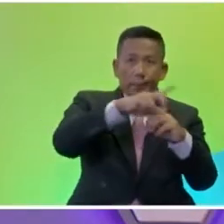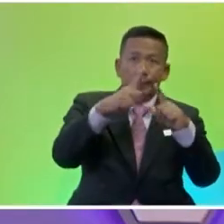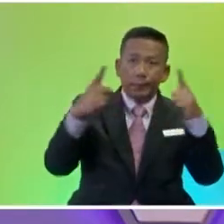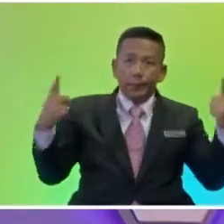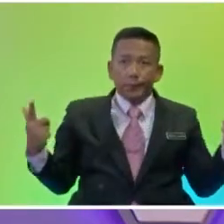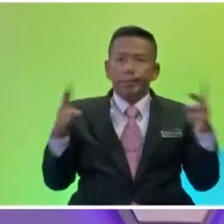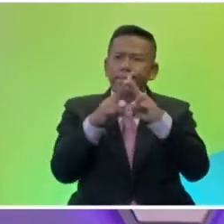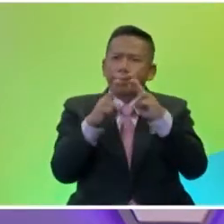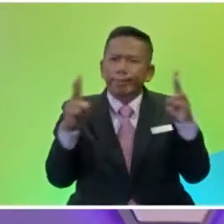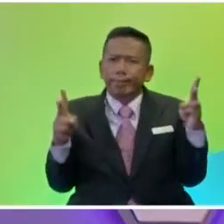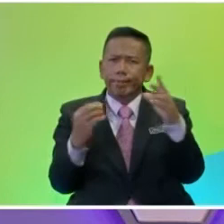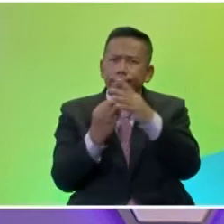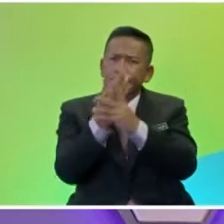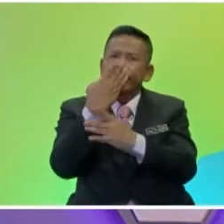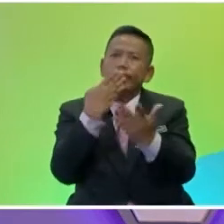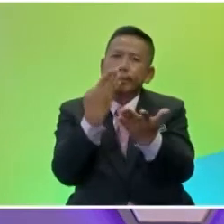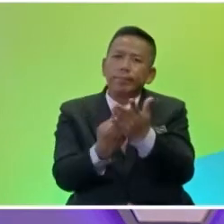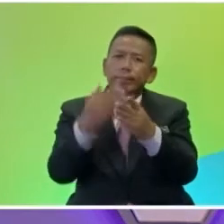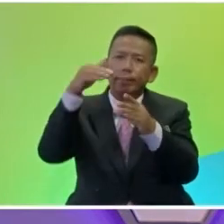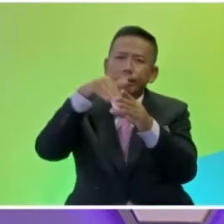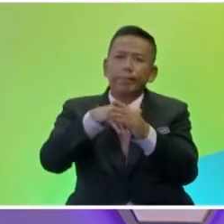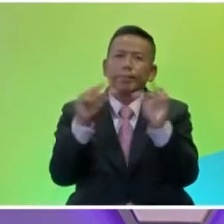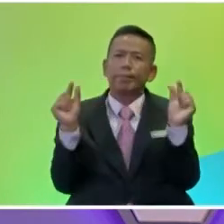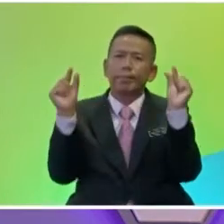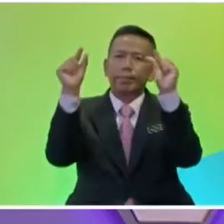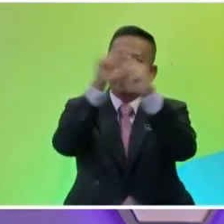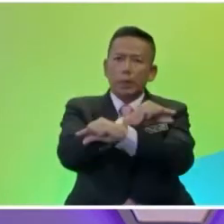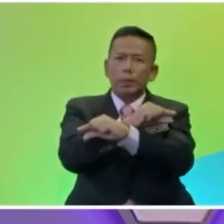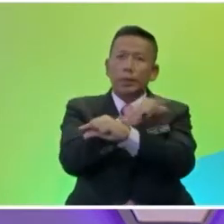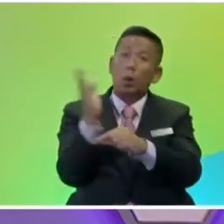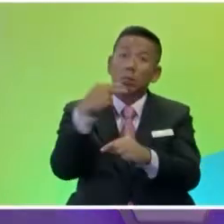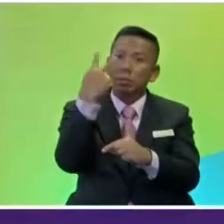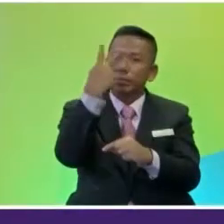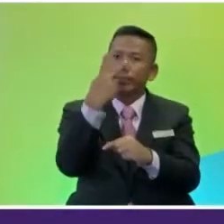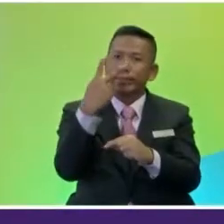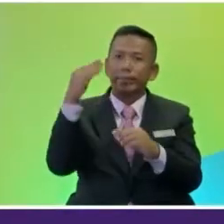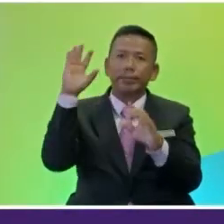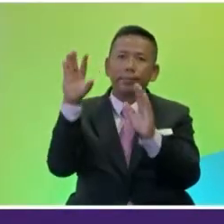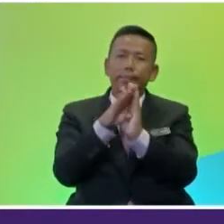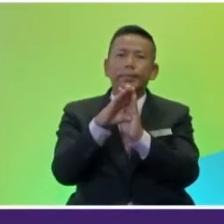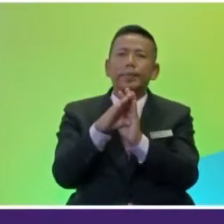yang sangat tumbuh baik di dalam keadaan yang gelap Mari kita lihat gambar